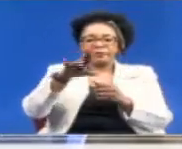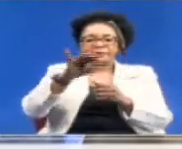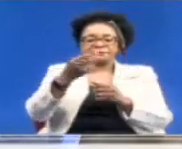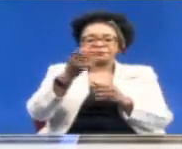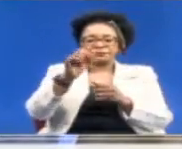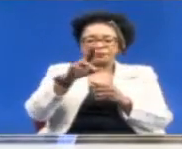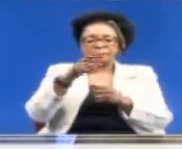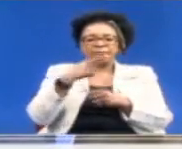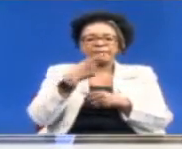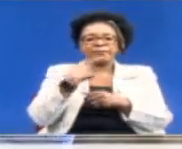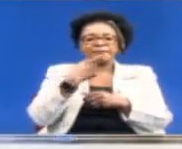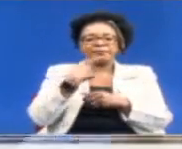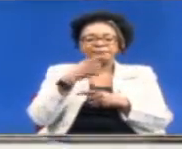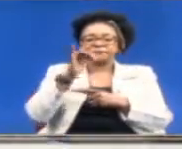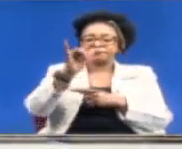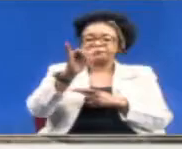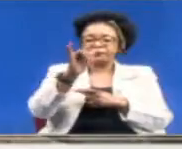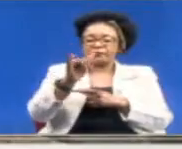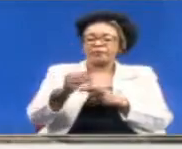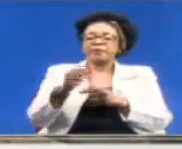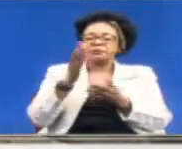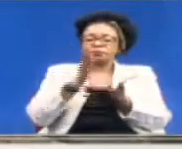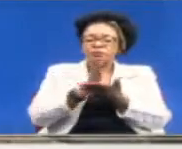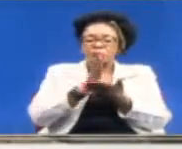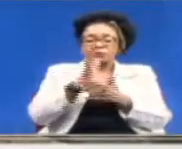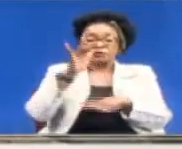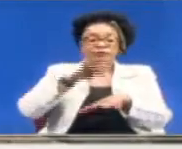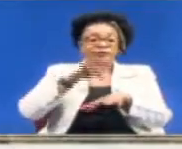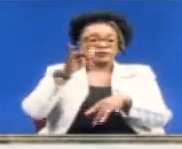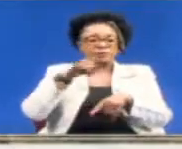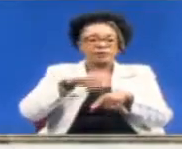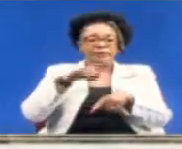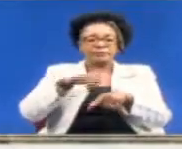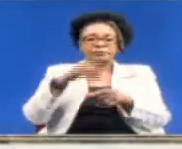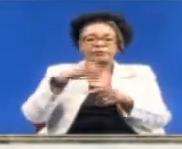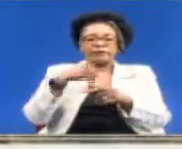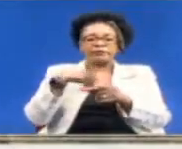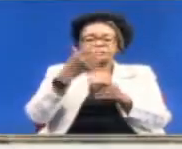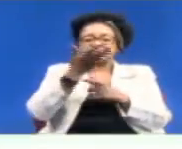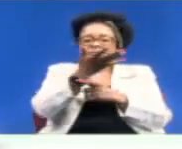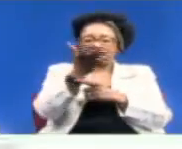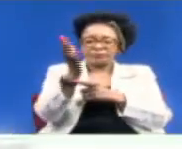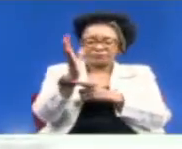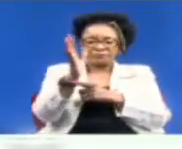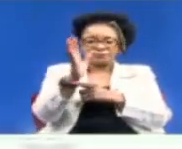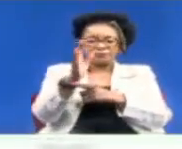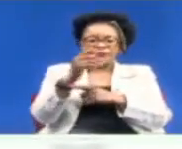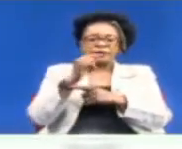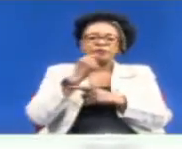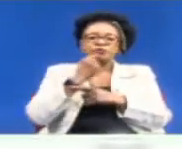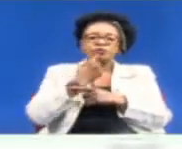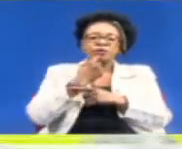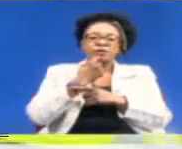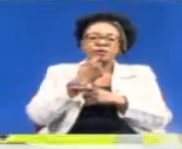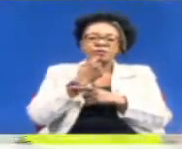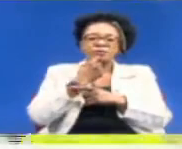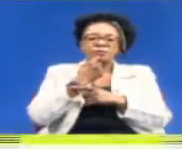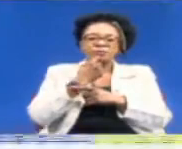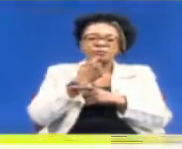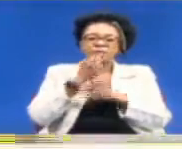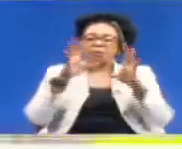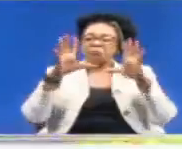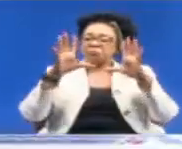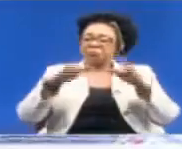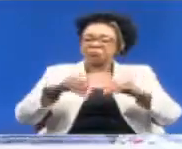wa umeme ulipata hitilafu baada ya kiwanda cha kuzalisha umeme kwa nishati ya upepo cha ziwa Turkana kutibuka na